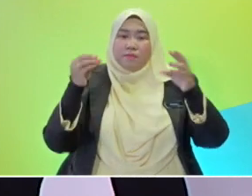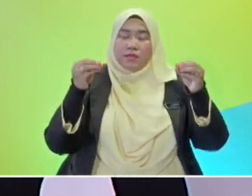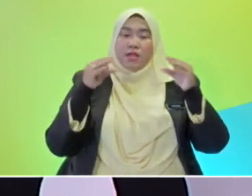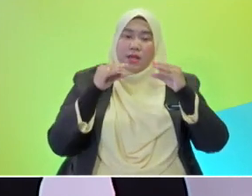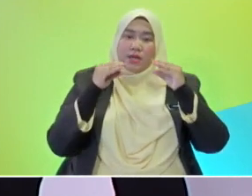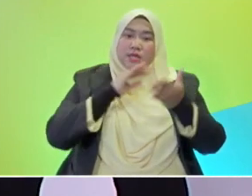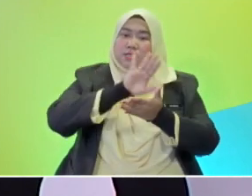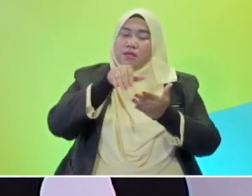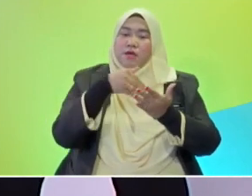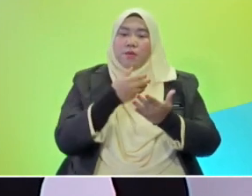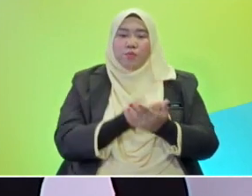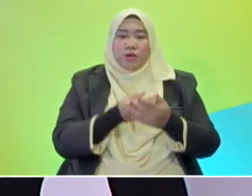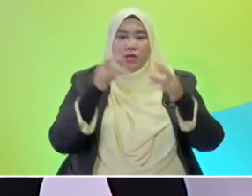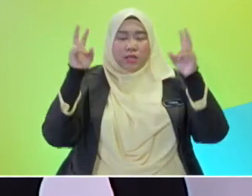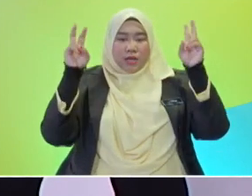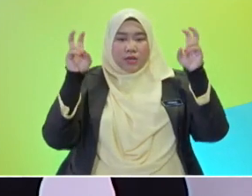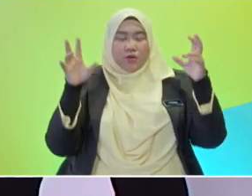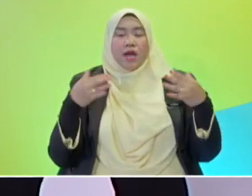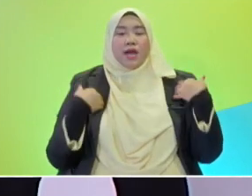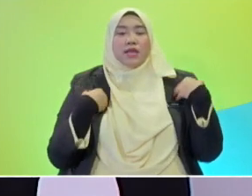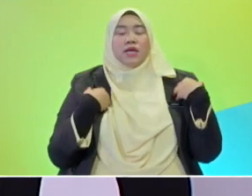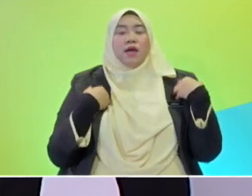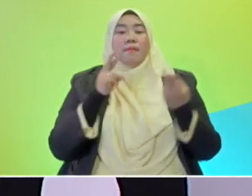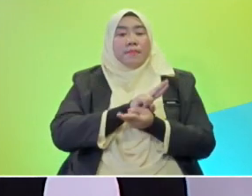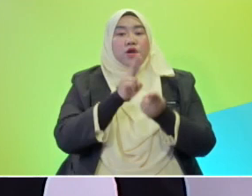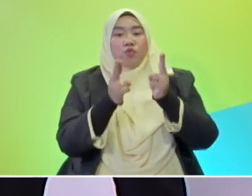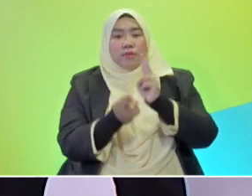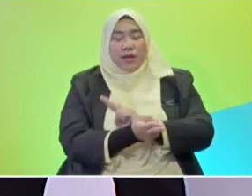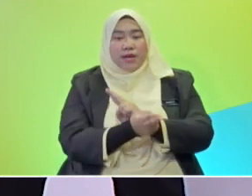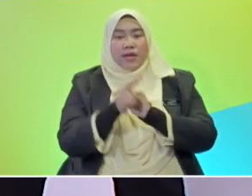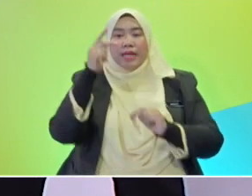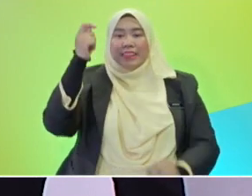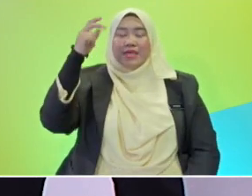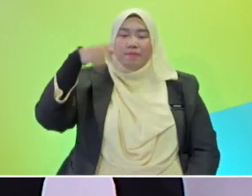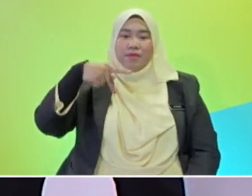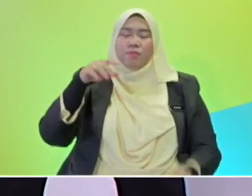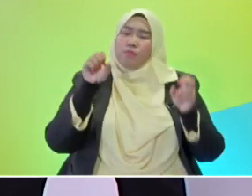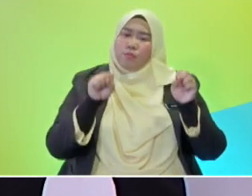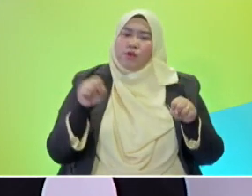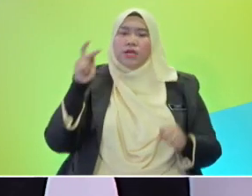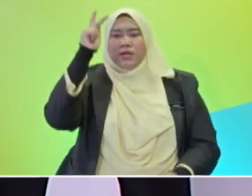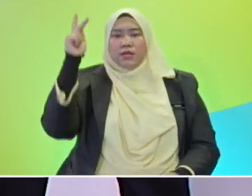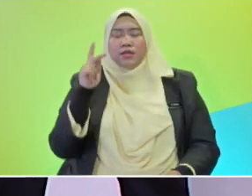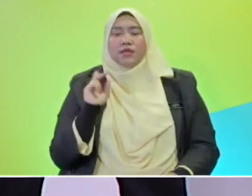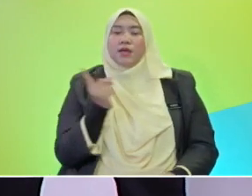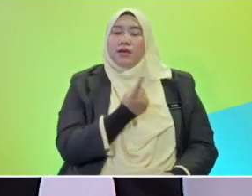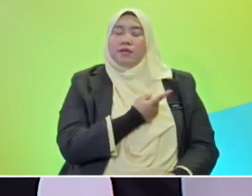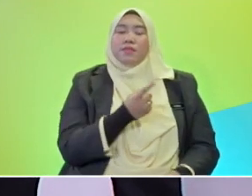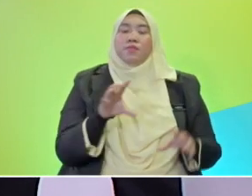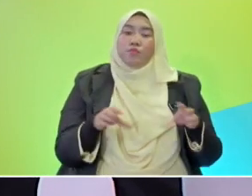kita udah ada perubahan dalam tahap penguasaan boleh ke saya membawa perubahan TV pada tajuk